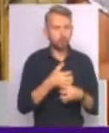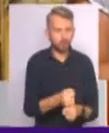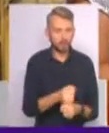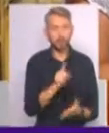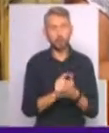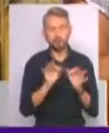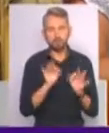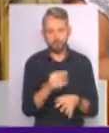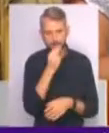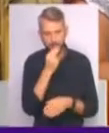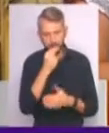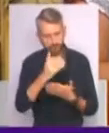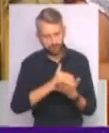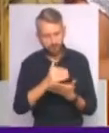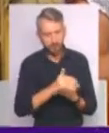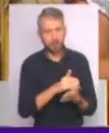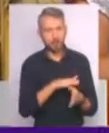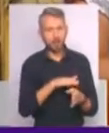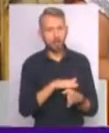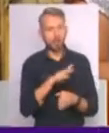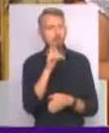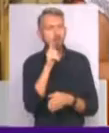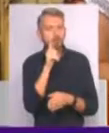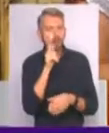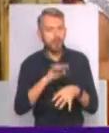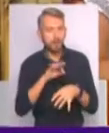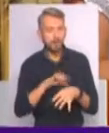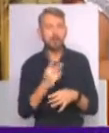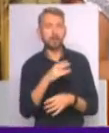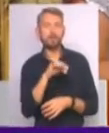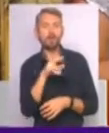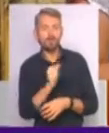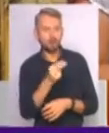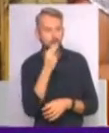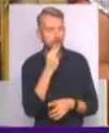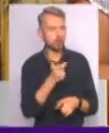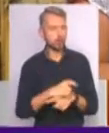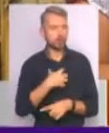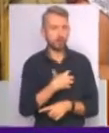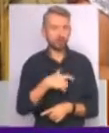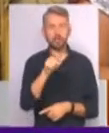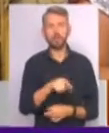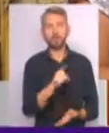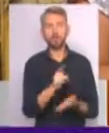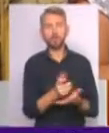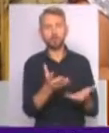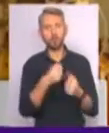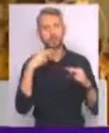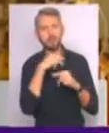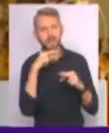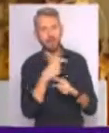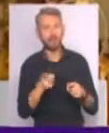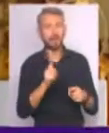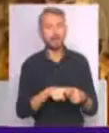правильно питаться. Именно при диабете второго типа питание очень важно. И человек должен получать определенные медикаменты,